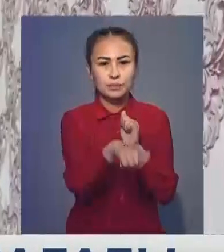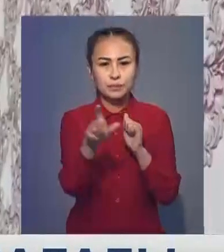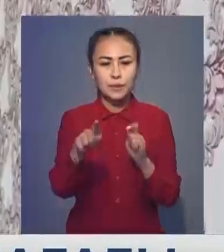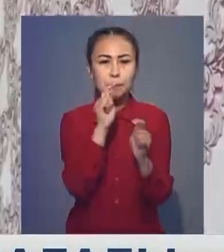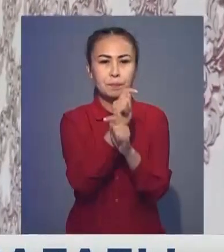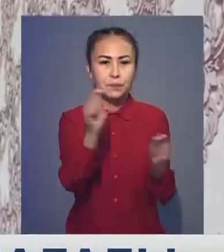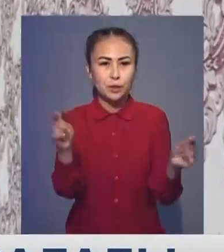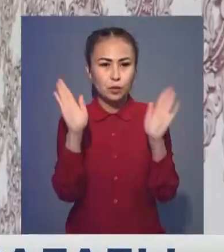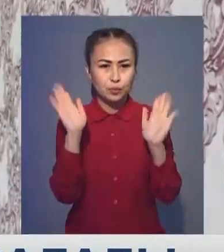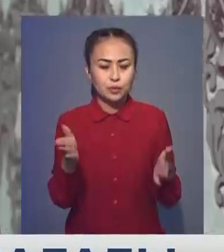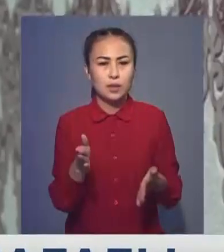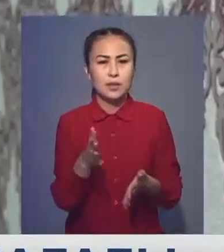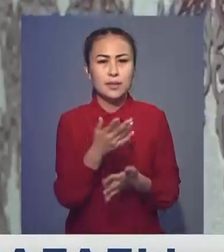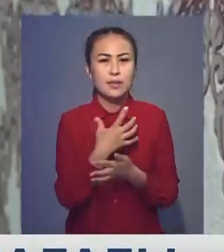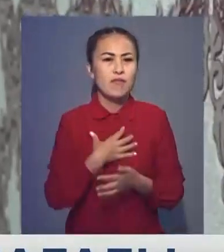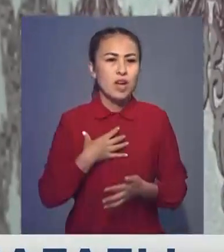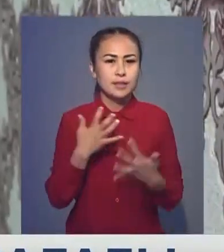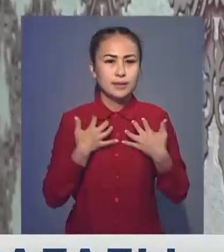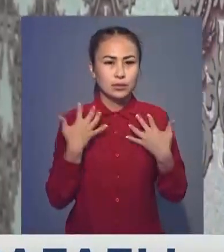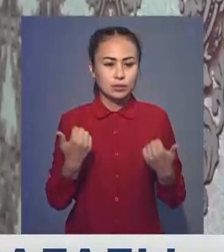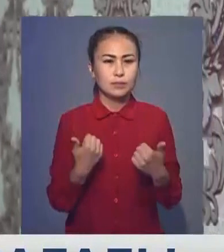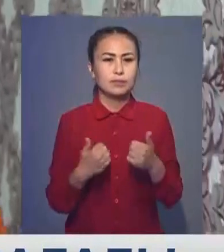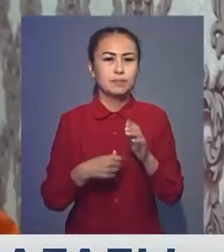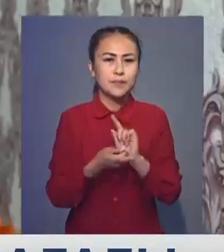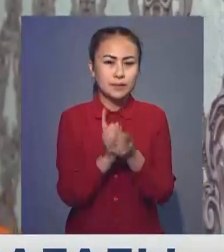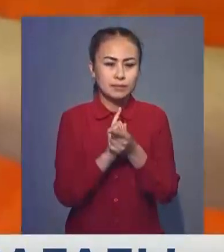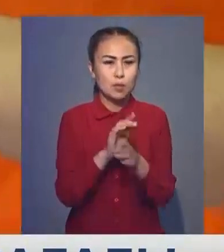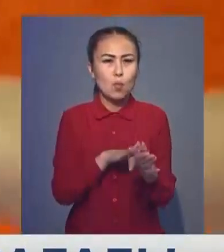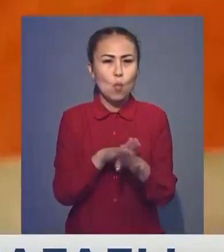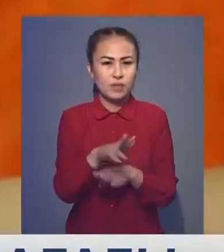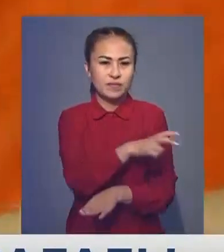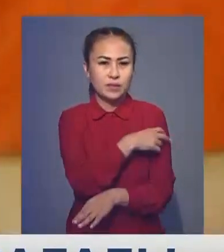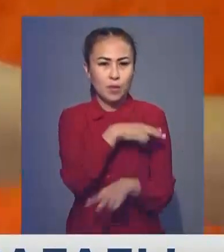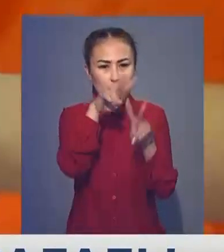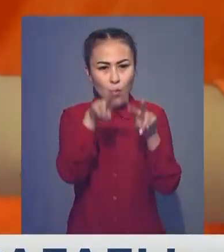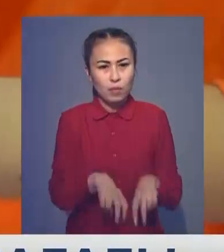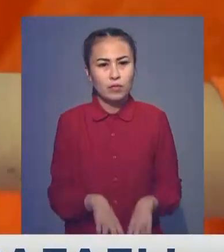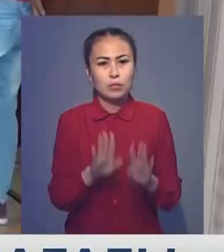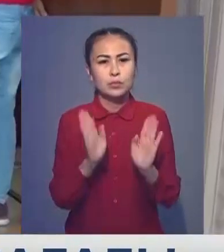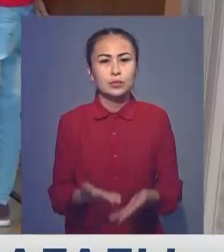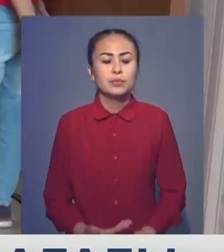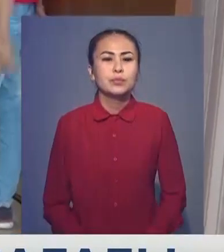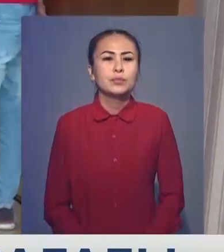естелік сыйлықтар берілмек. Ең негізгісі денсаулықтарын түзеп, толық медициналық тексеруден өтіп қайтады.